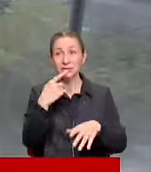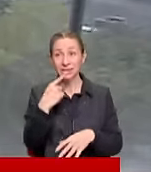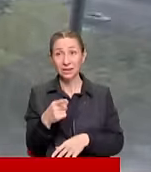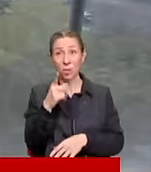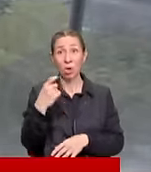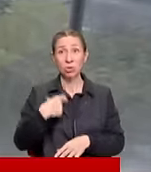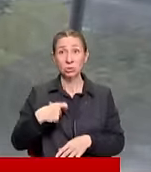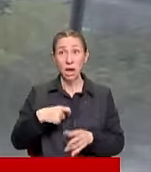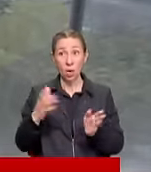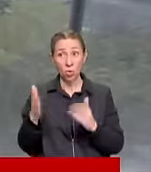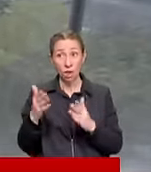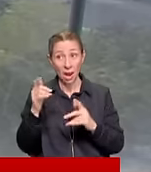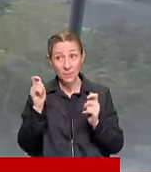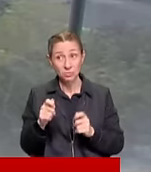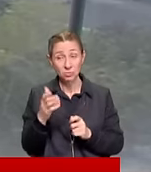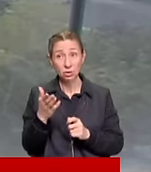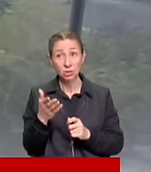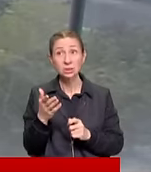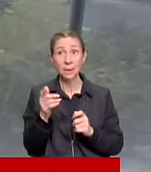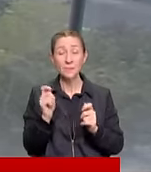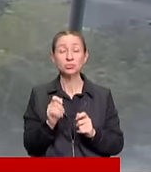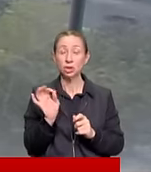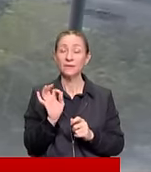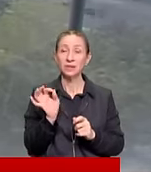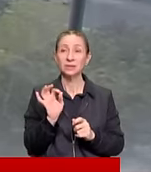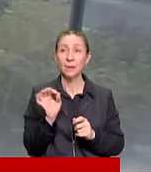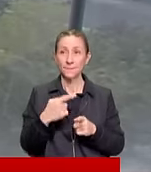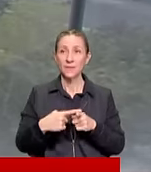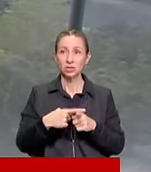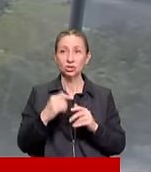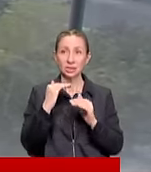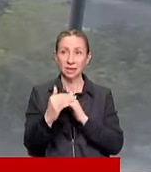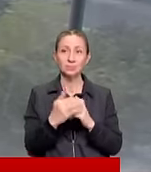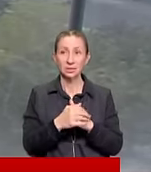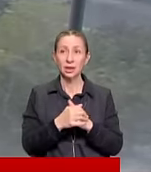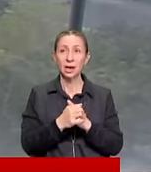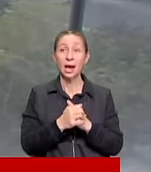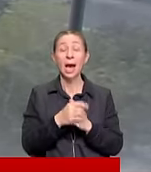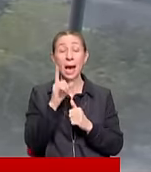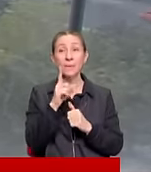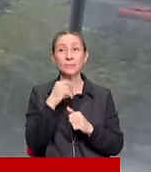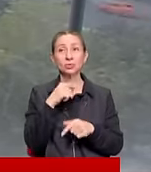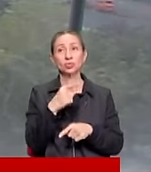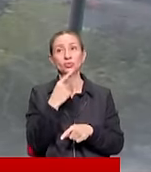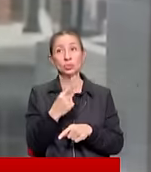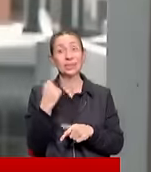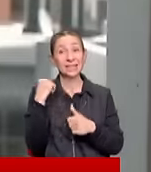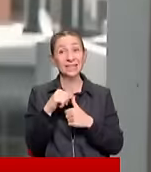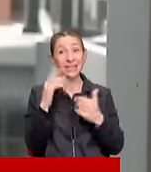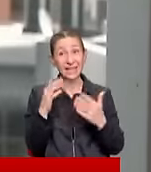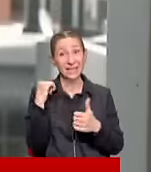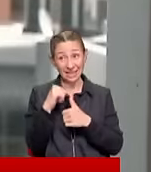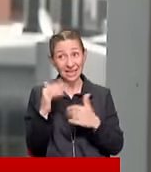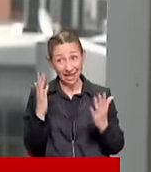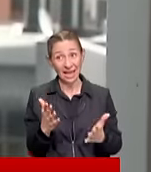böyle özel makamlar mı var? Oluşturulmuş, evet, paylaşacağız halkımızla. Ama biz şunu diyoruz,